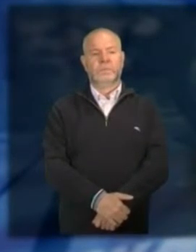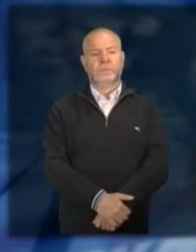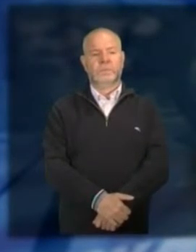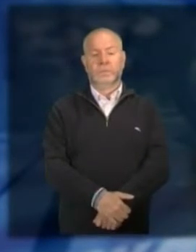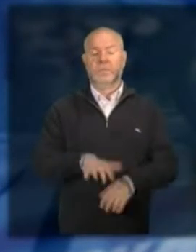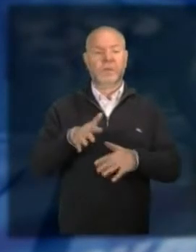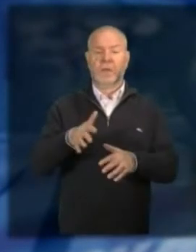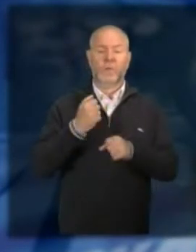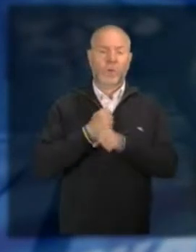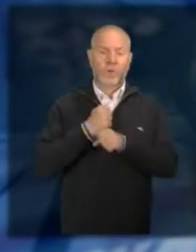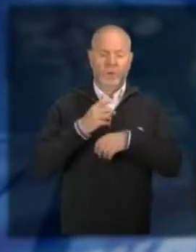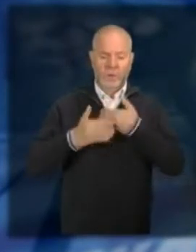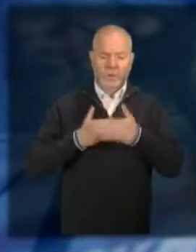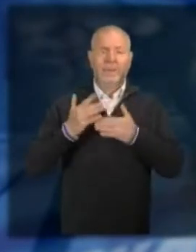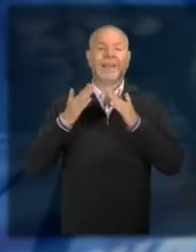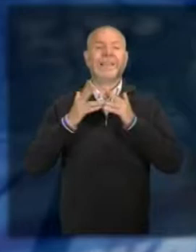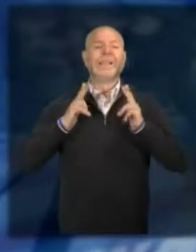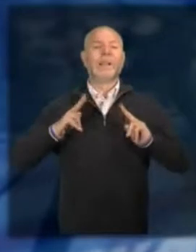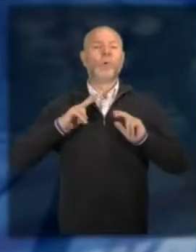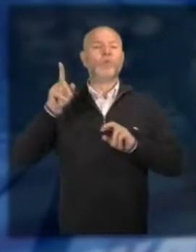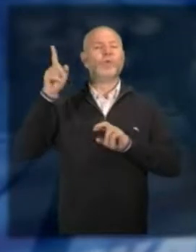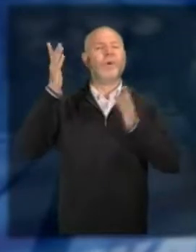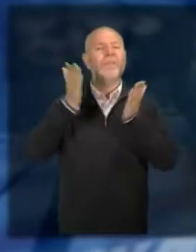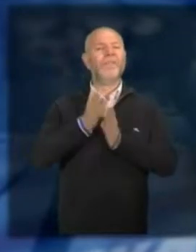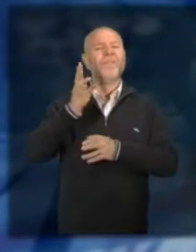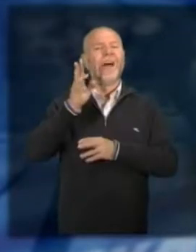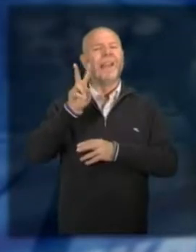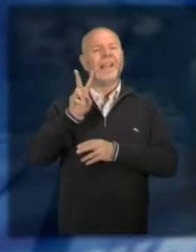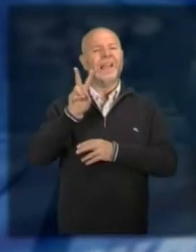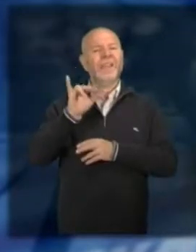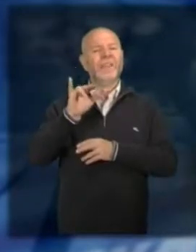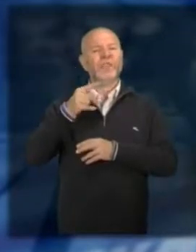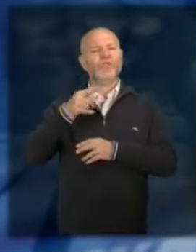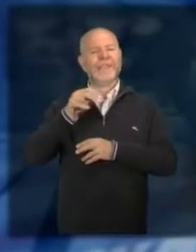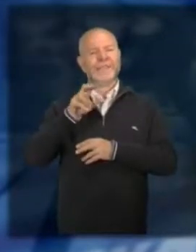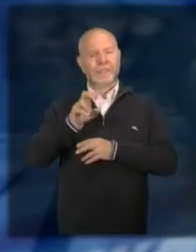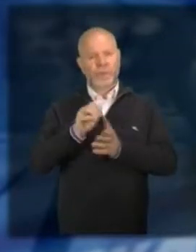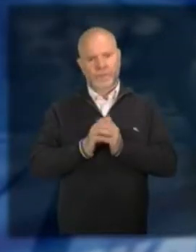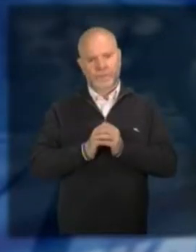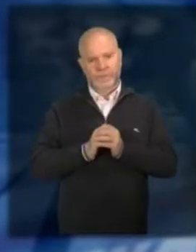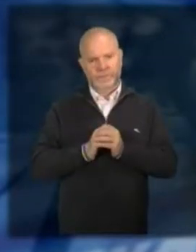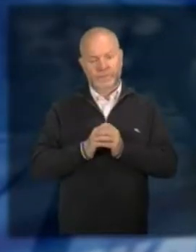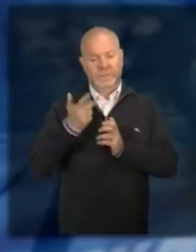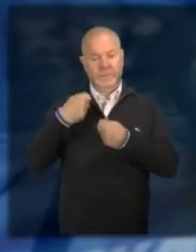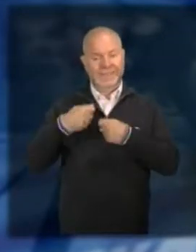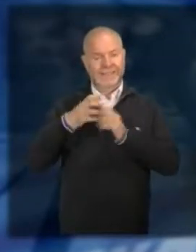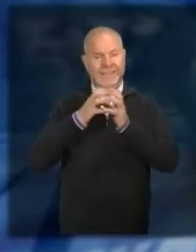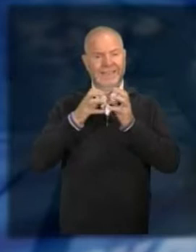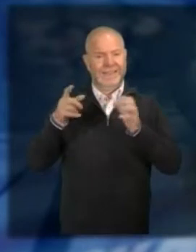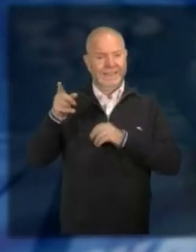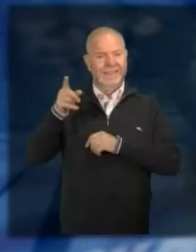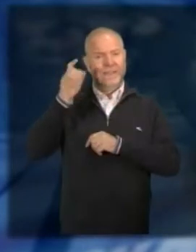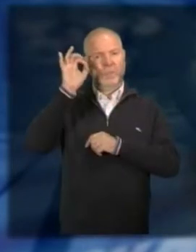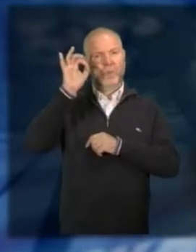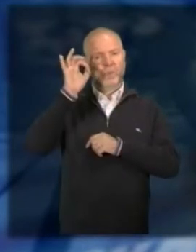Riprenderanno a breve i lavori per la nuova casa di riposo della Valle Vigerzo. L'annuncio è stato dato dal presidente dell'Unione Montana Enrico Barbazza durante